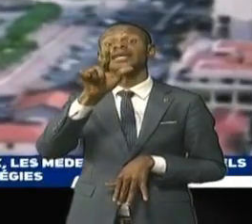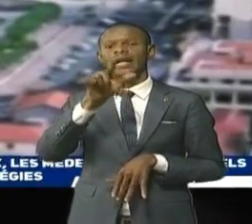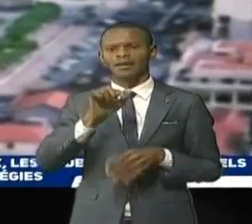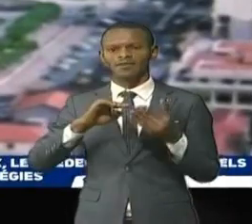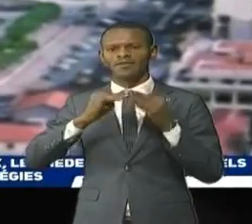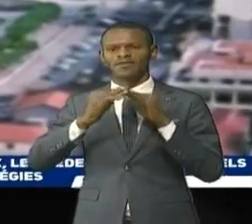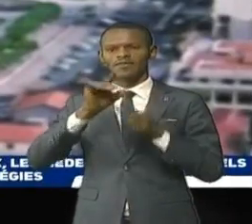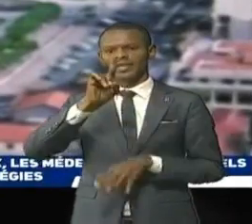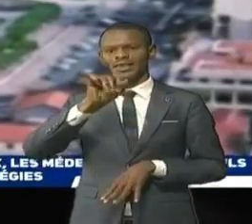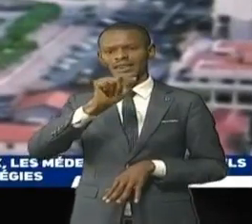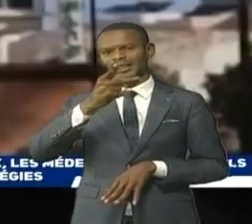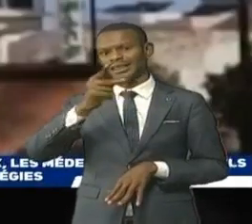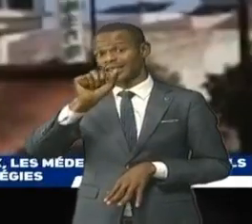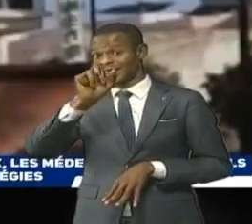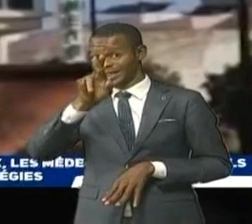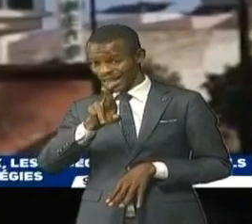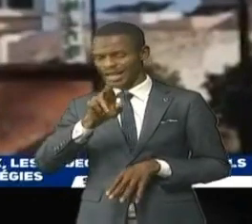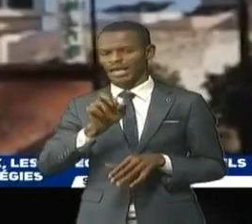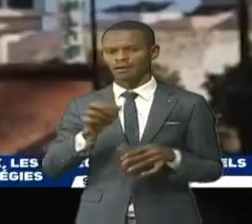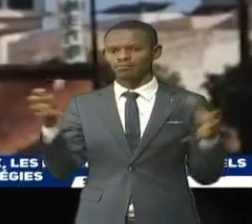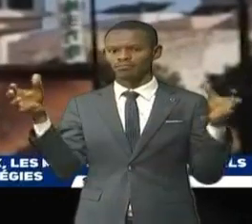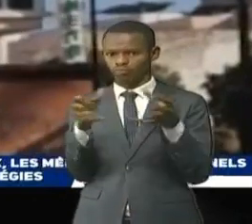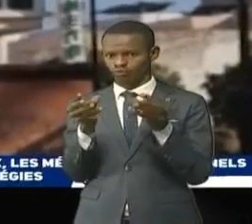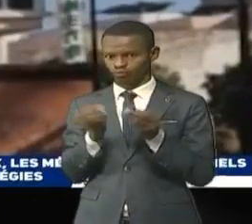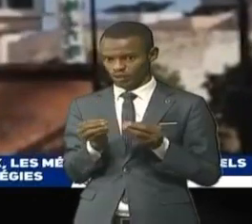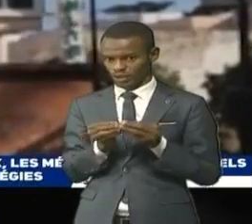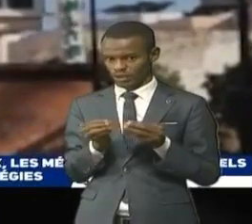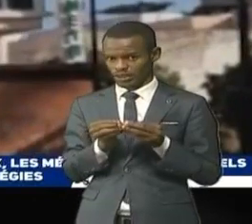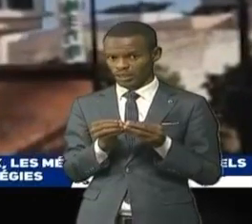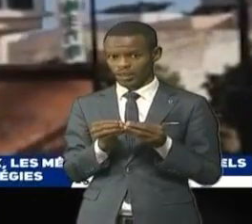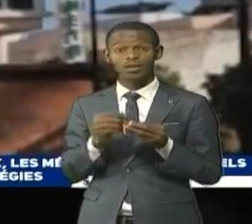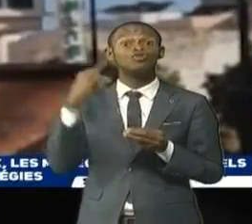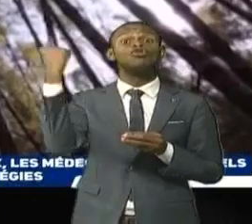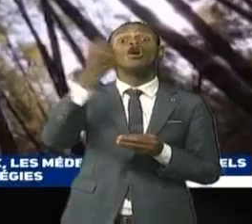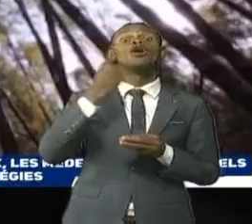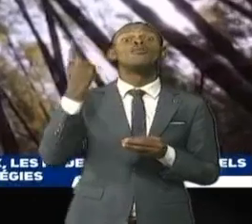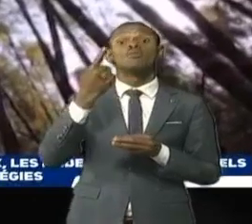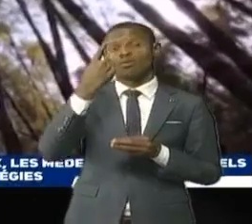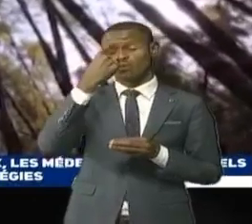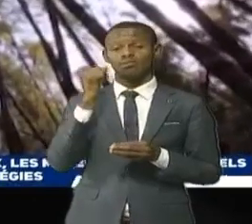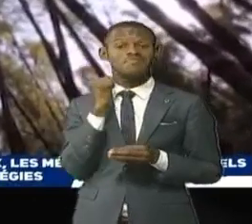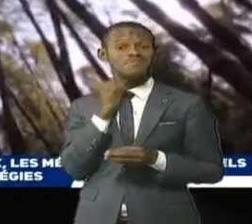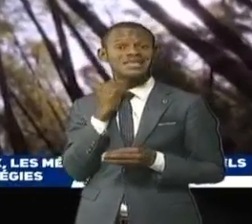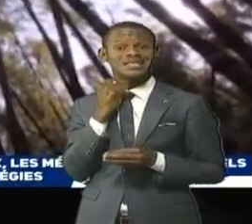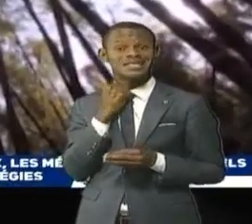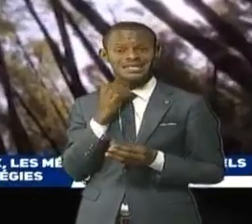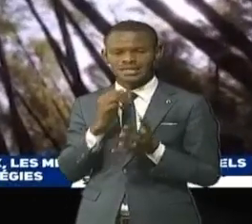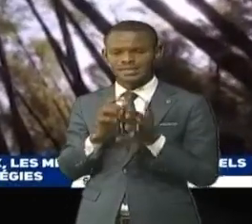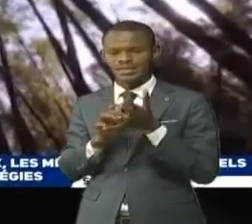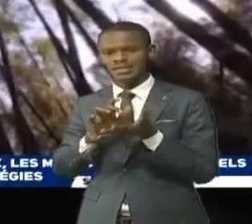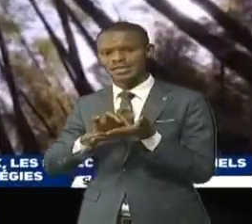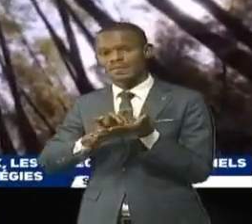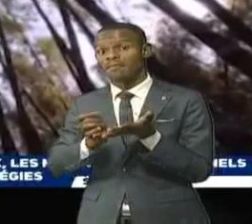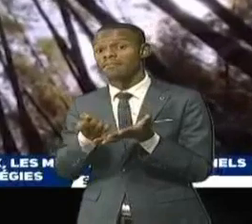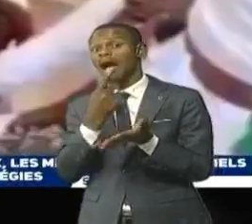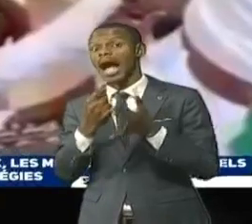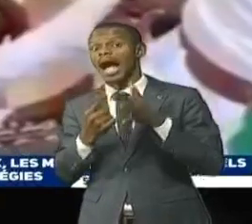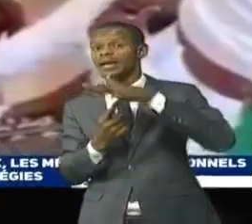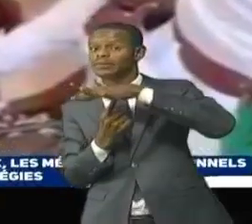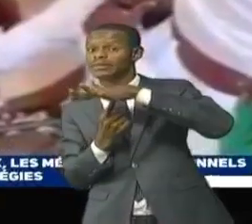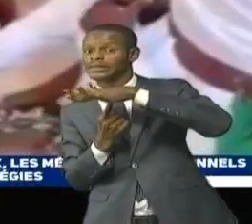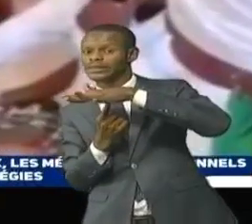portuaire, capitale du Sénégal, a abrité dernièrement les Assises mondiales de la médecine traditionnelle africaine et planétaire. Ces